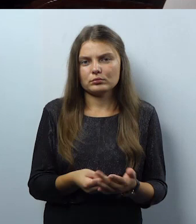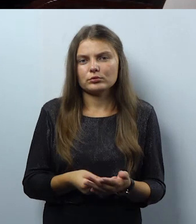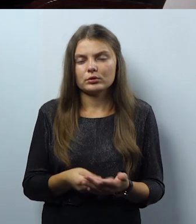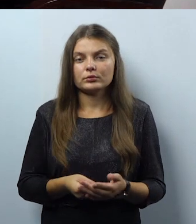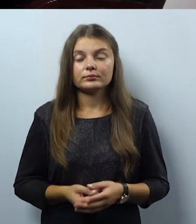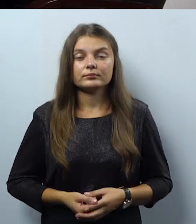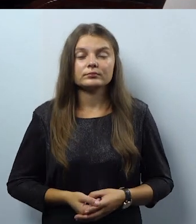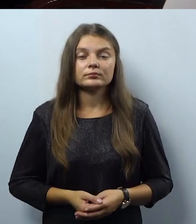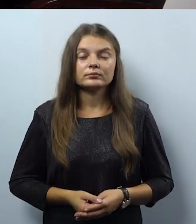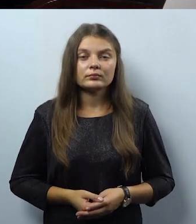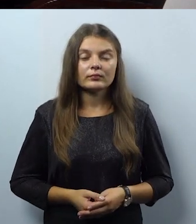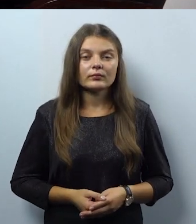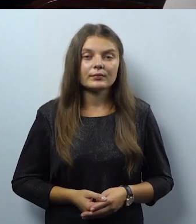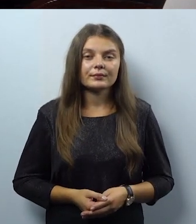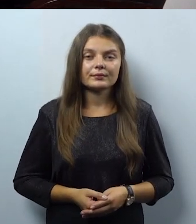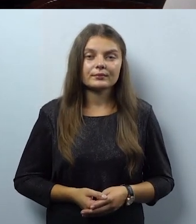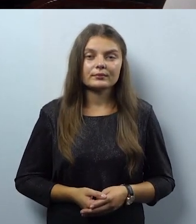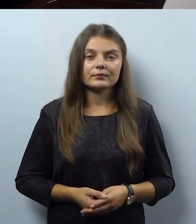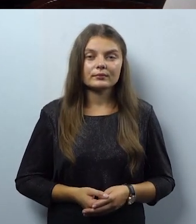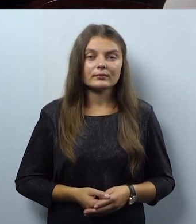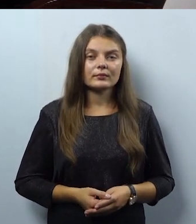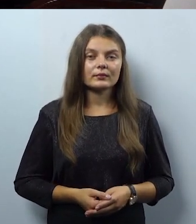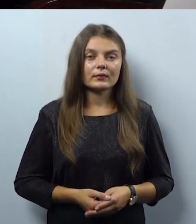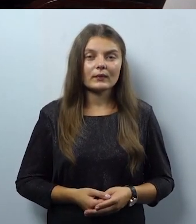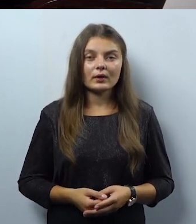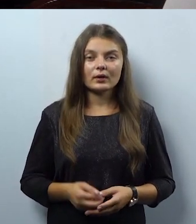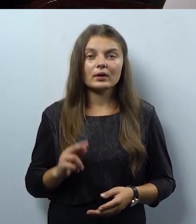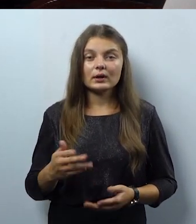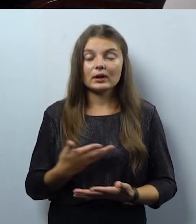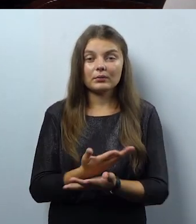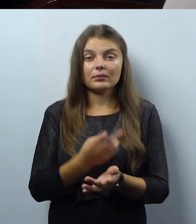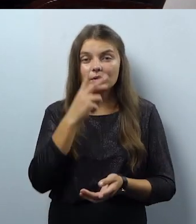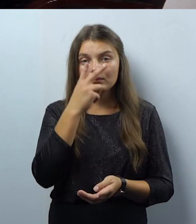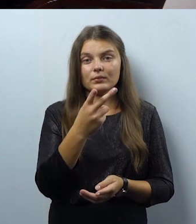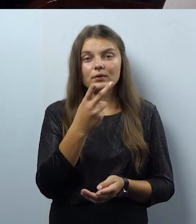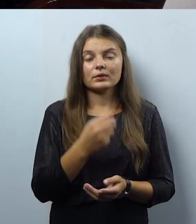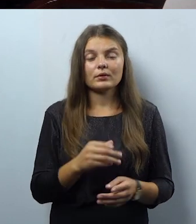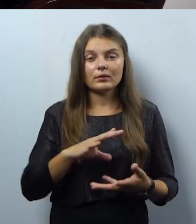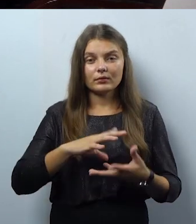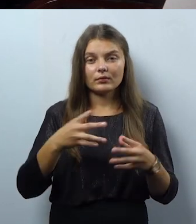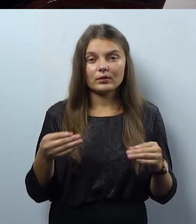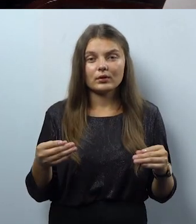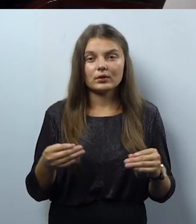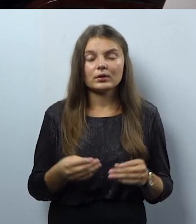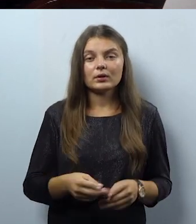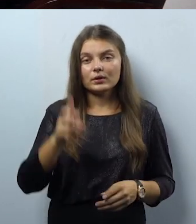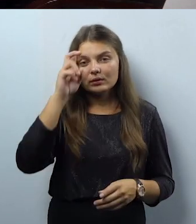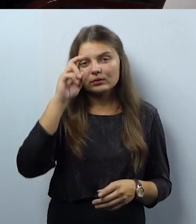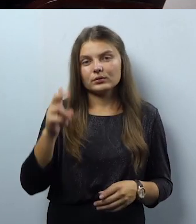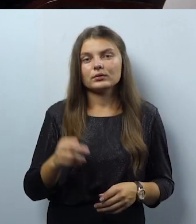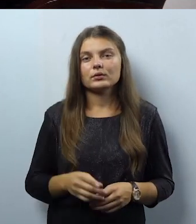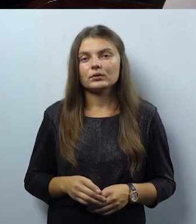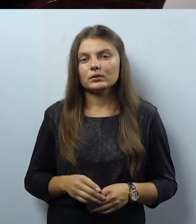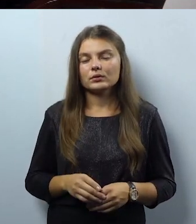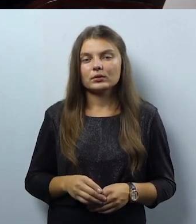в інші бюджети. Причому, що, як виявлено, як я вияснив, державна частка навіть